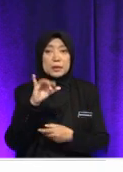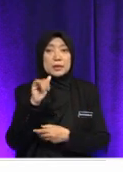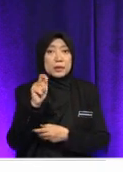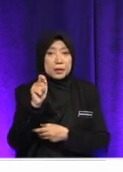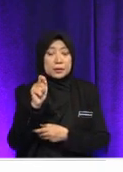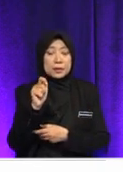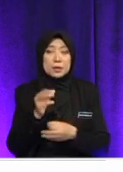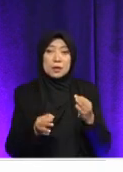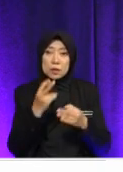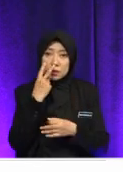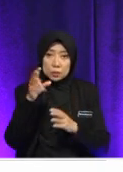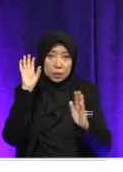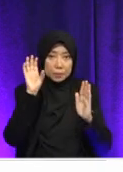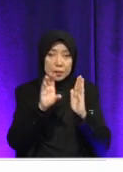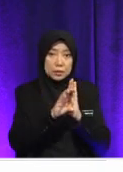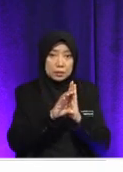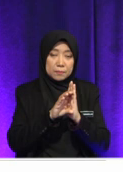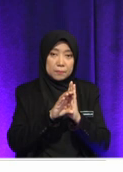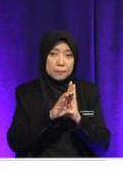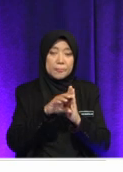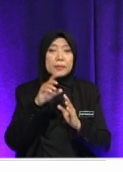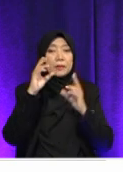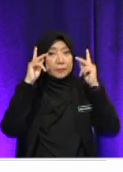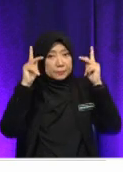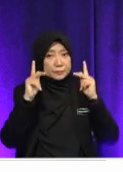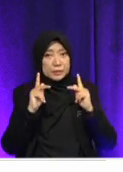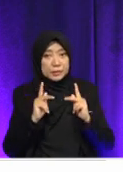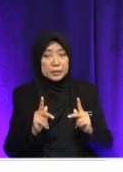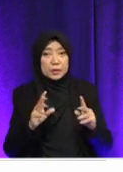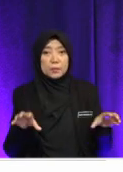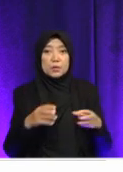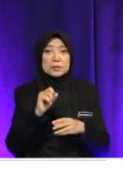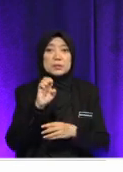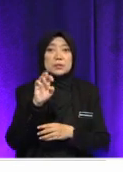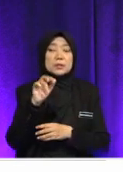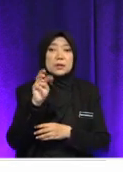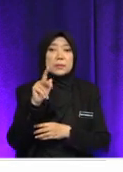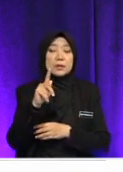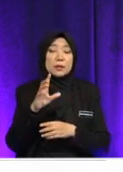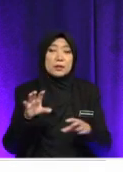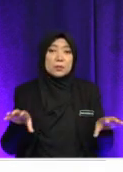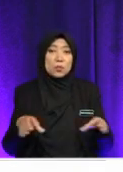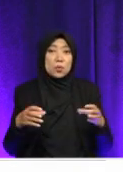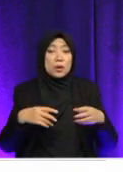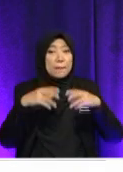tengok gambar raja ini salah satu kaidah kita nak buat serami Oke kita dapat